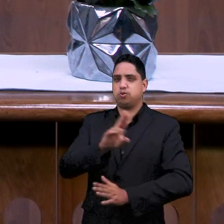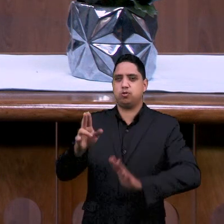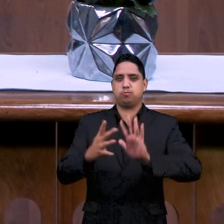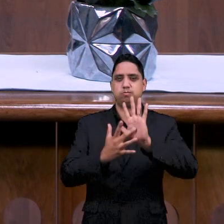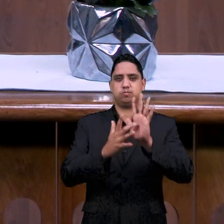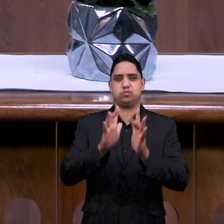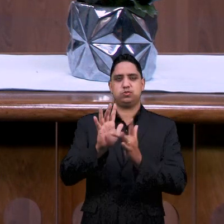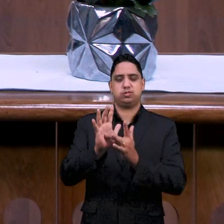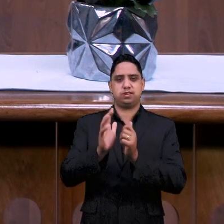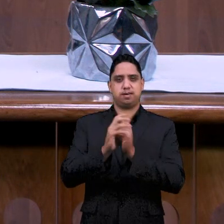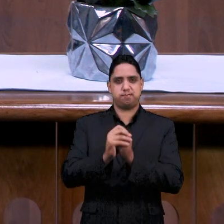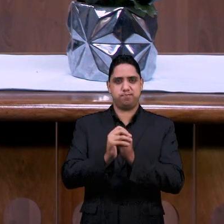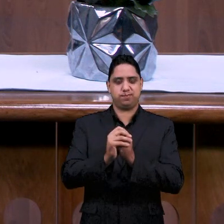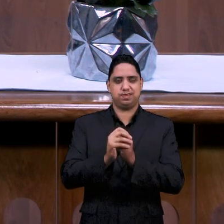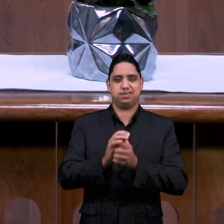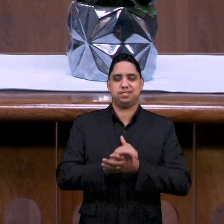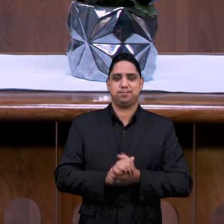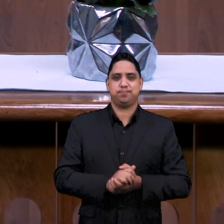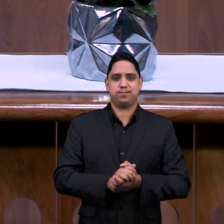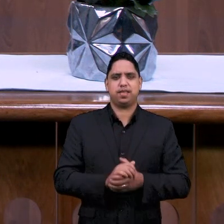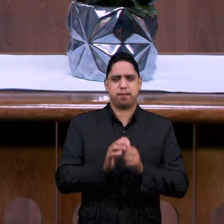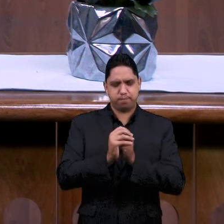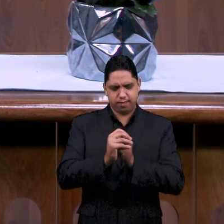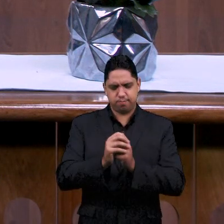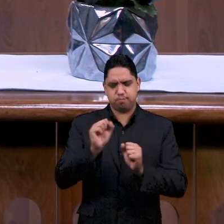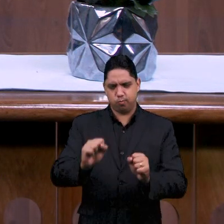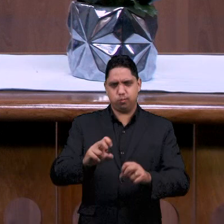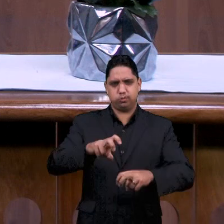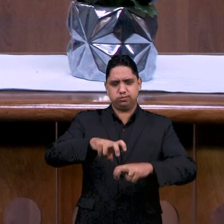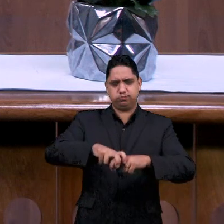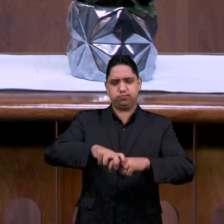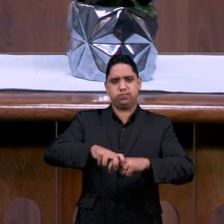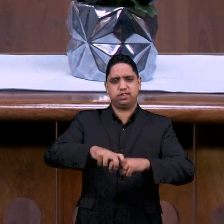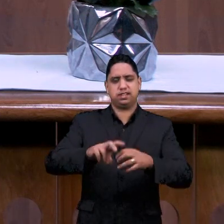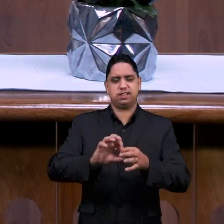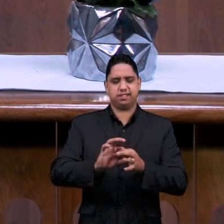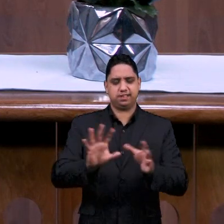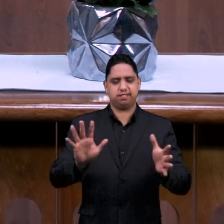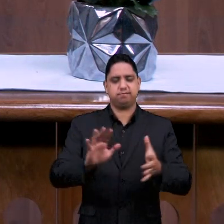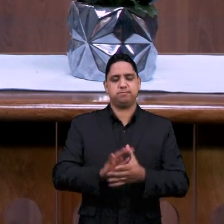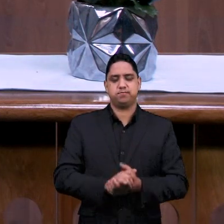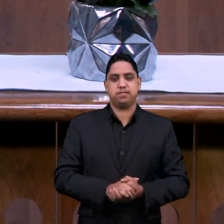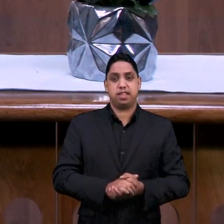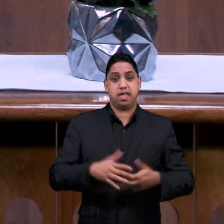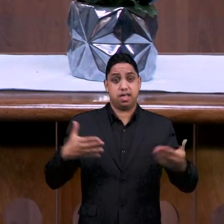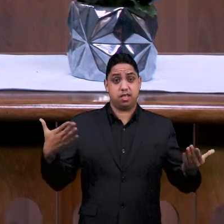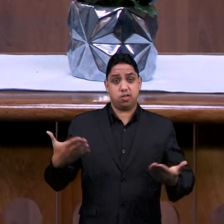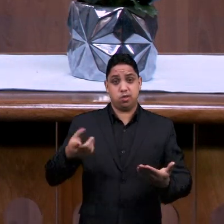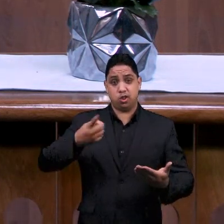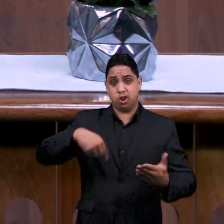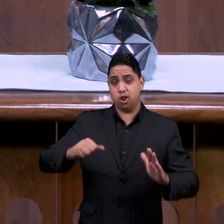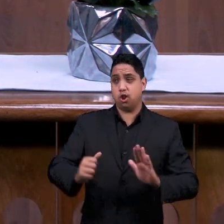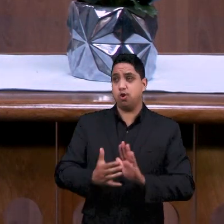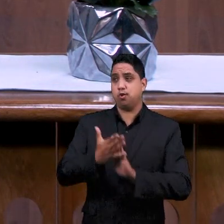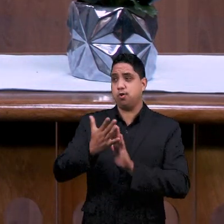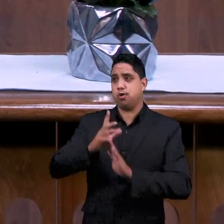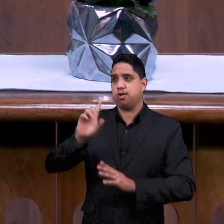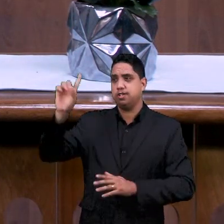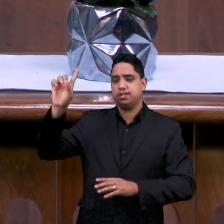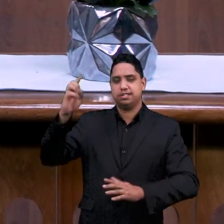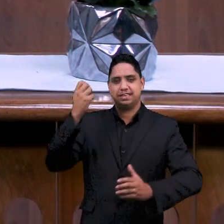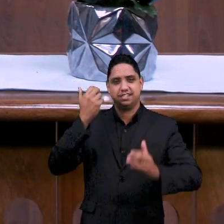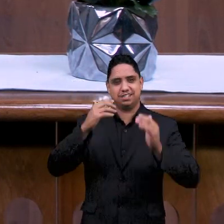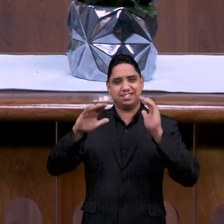C'est la prière que nous faisons au nom du Seigneur Jésus. Amen. Tous peuvent s'asseoir. Et nous allons chanter une louange au Seigneur